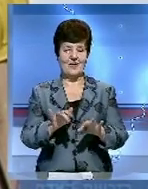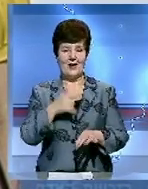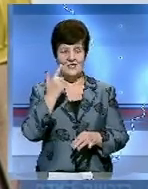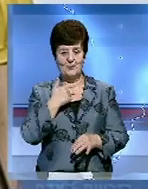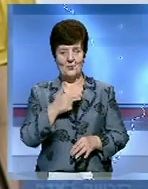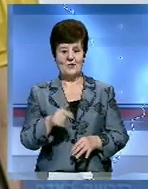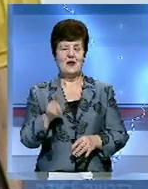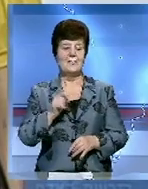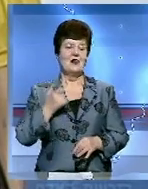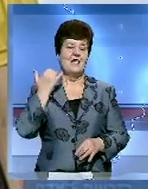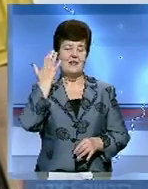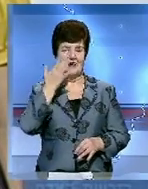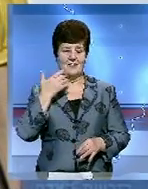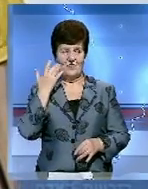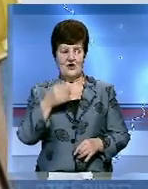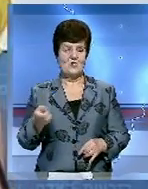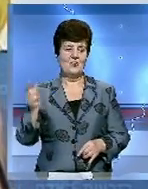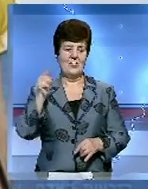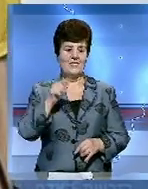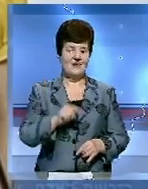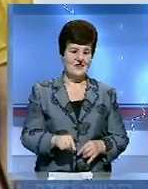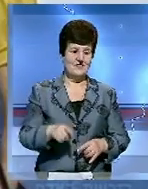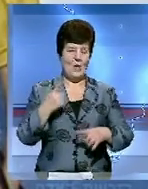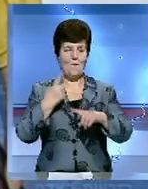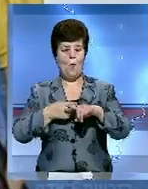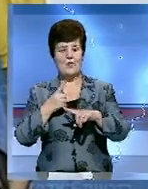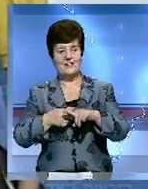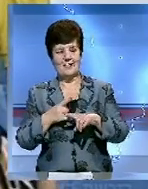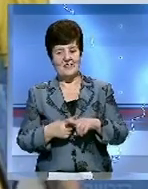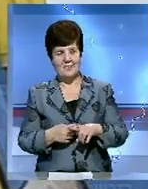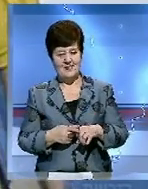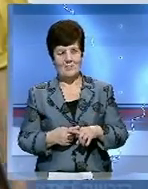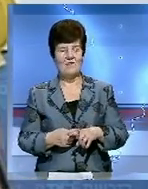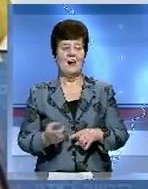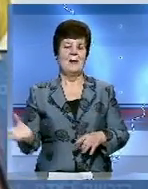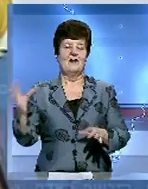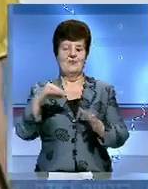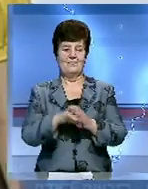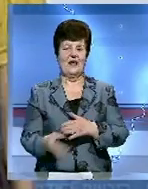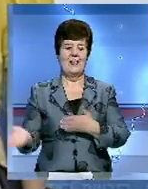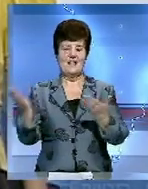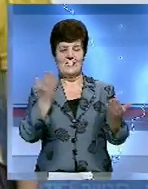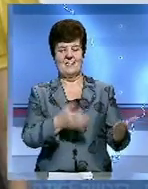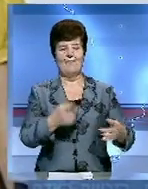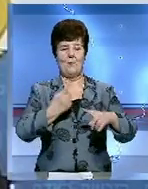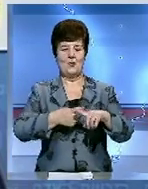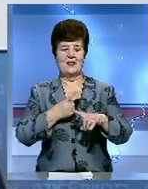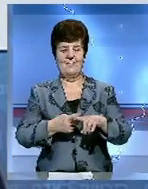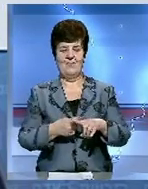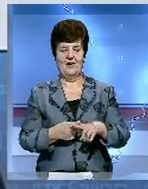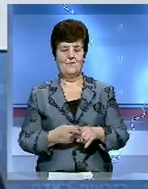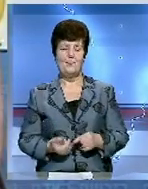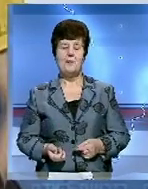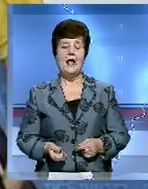inițiativă, ai spus și ceva despre pozitiv. Deci, invităm în scenă inițiativa pozitivă. În aplauzele